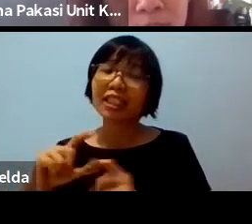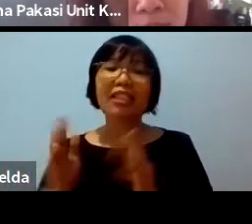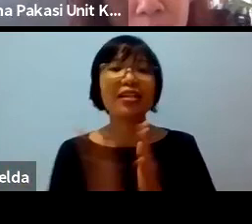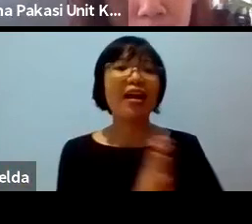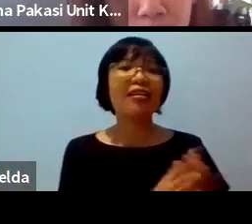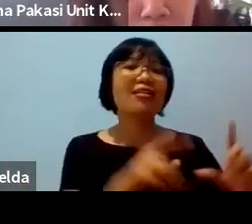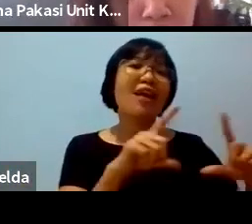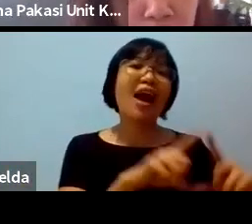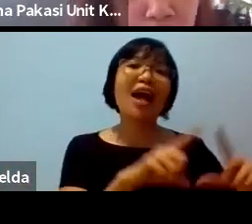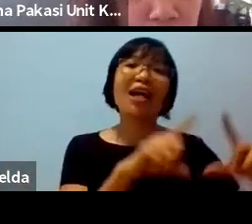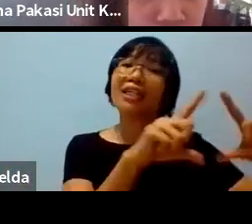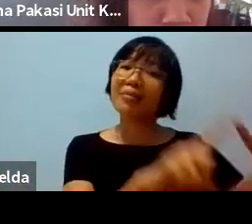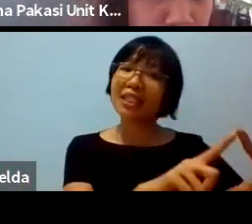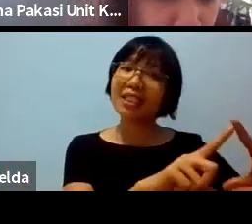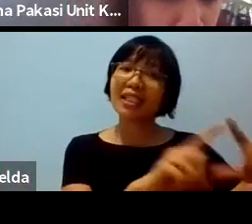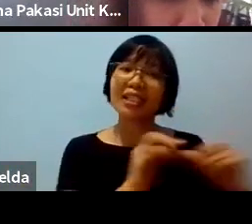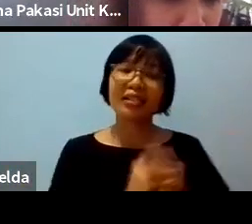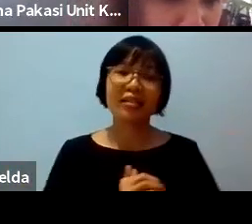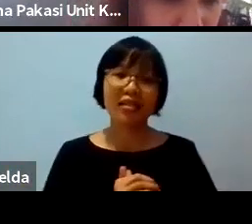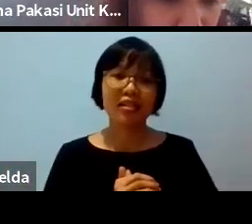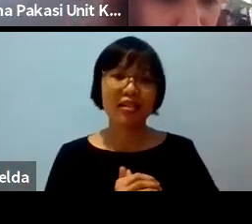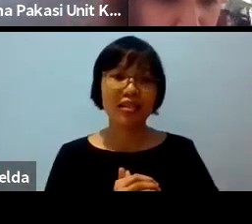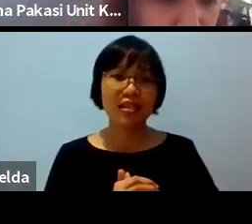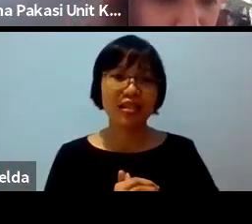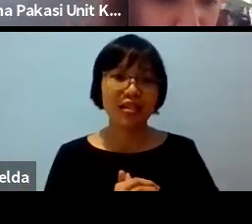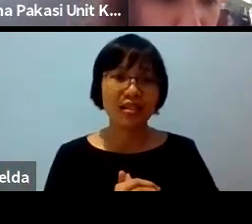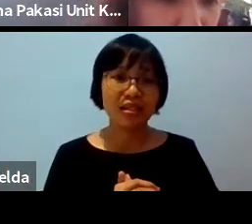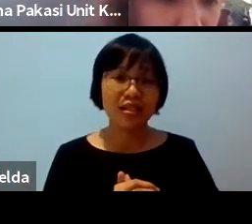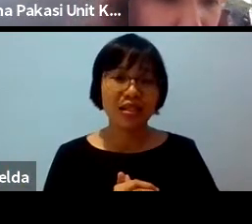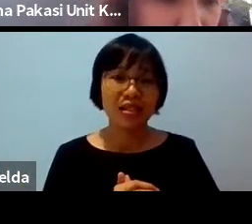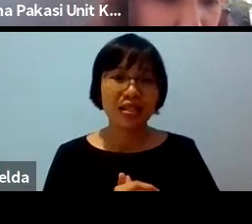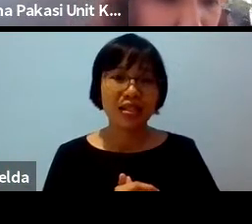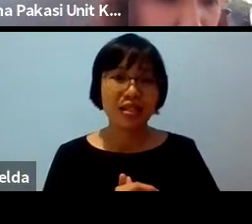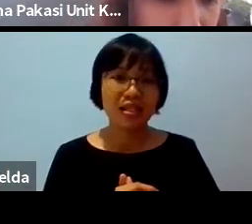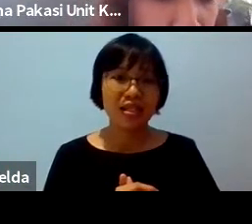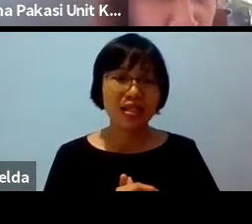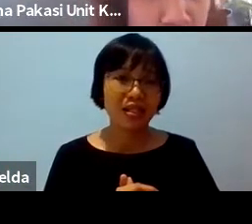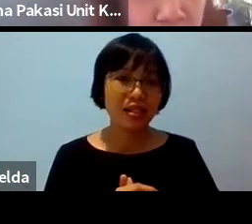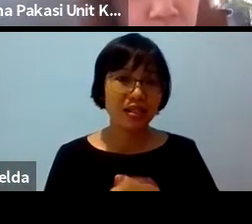dunia akademis yang sibuk sama